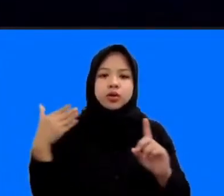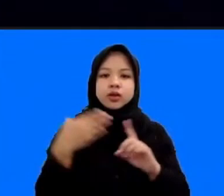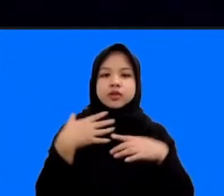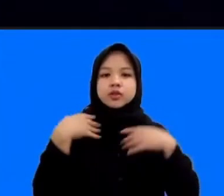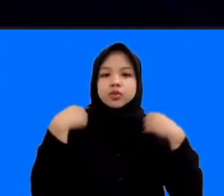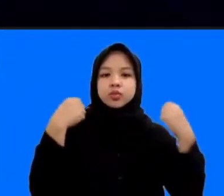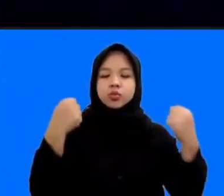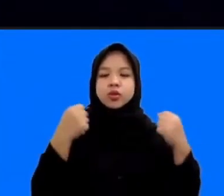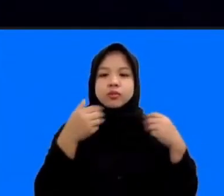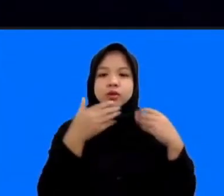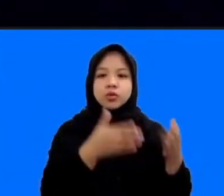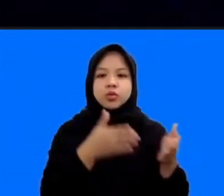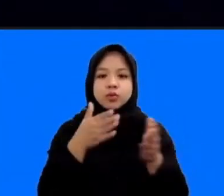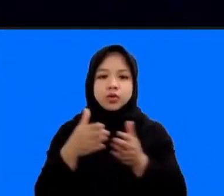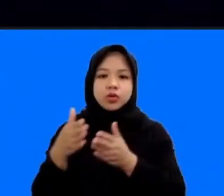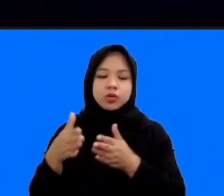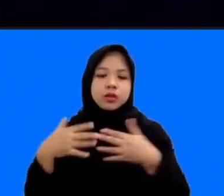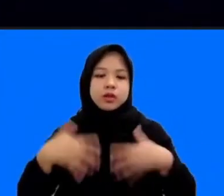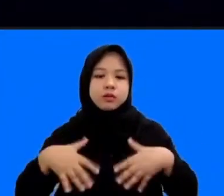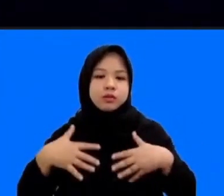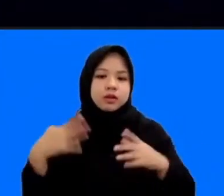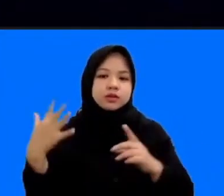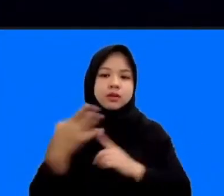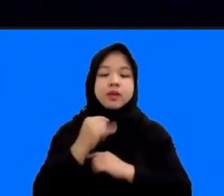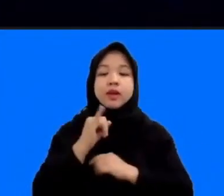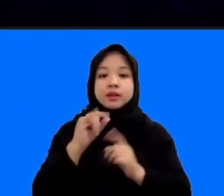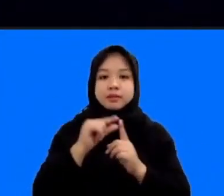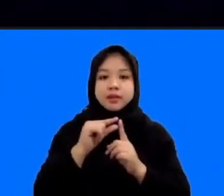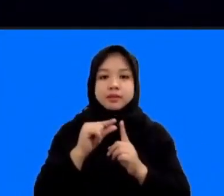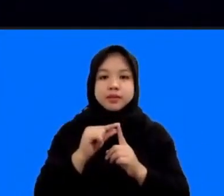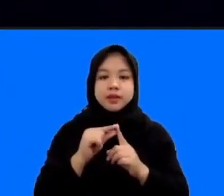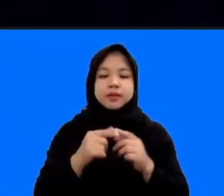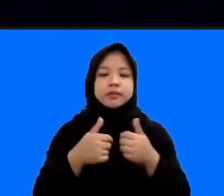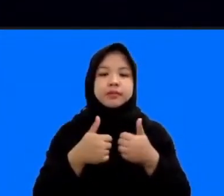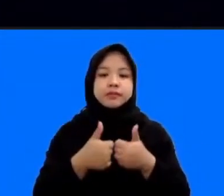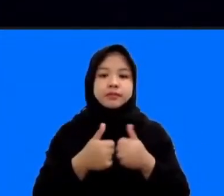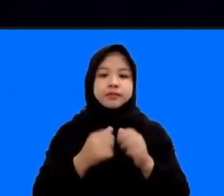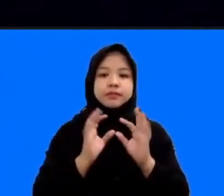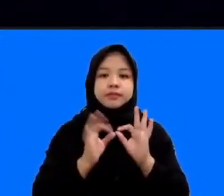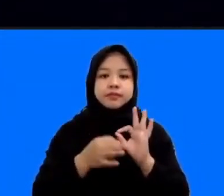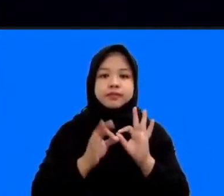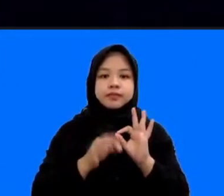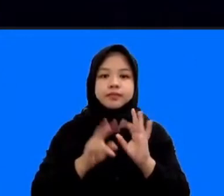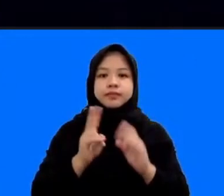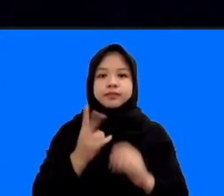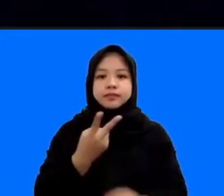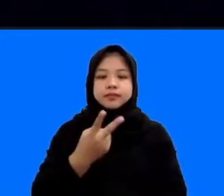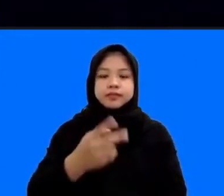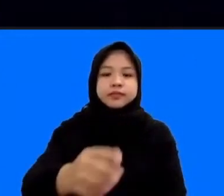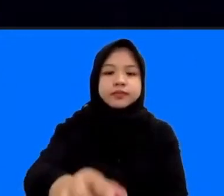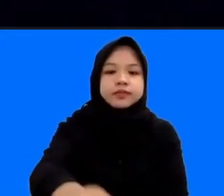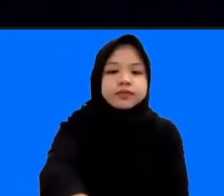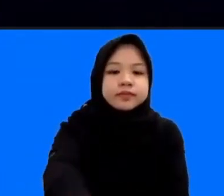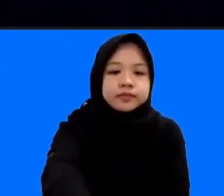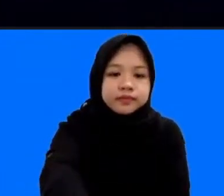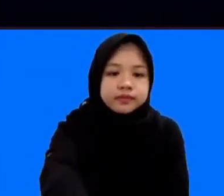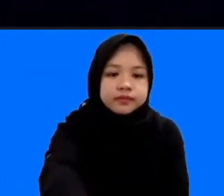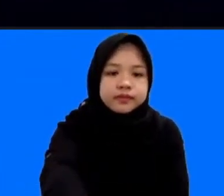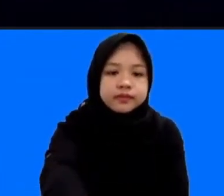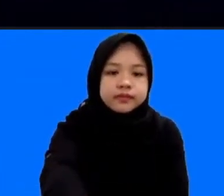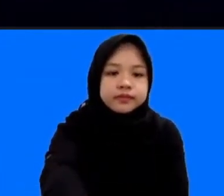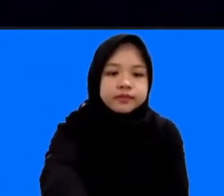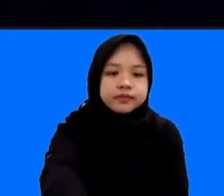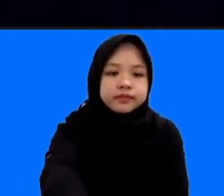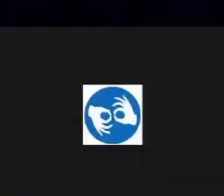domain-doman lemah dari capaian ipp apa namanya wilayah masing-masing Kalau menurut saya nah strategi tersebut itu sebenarnya